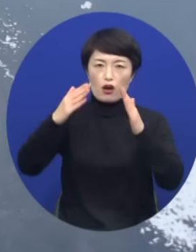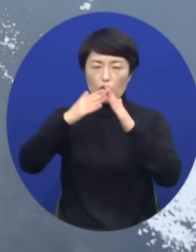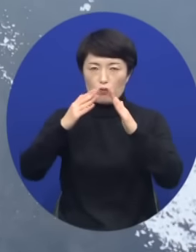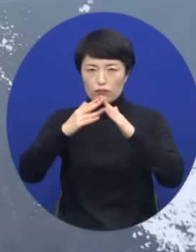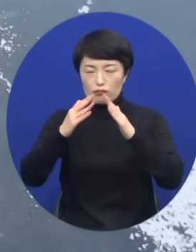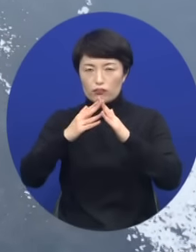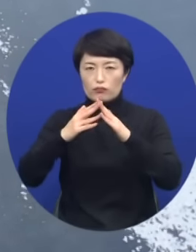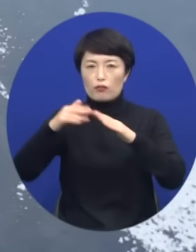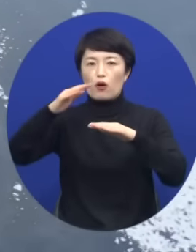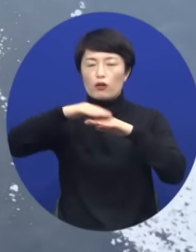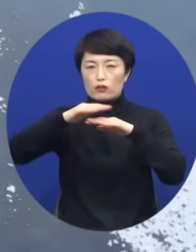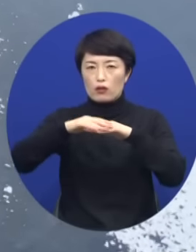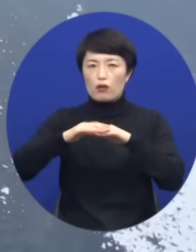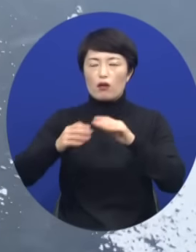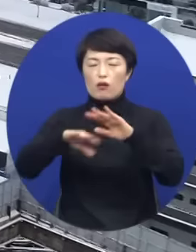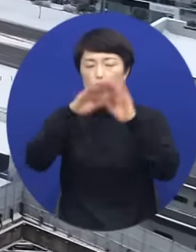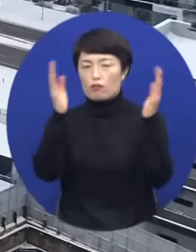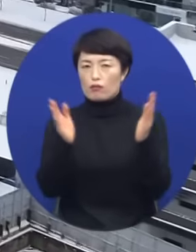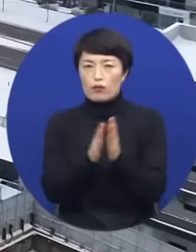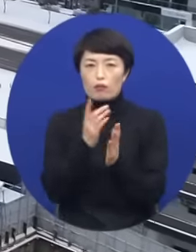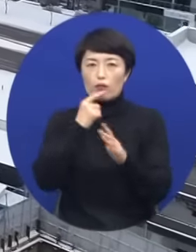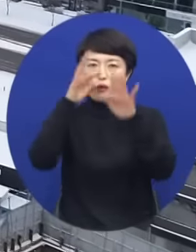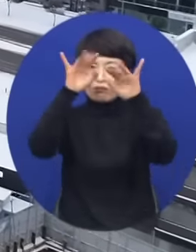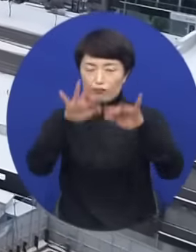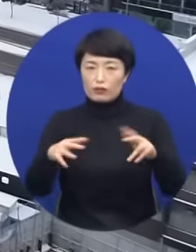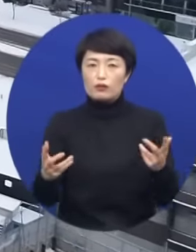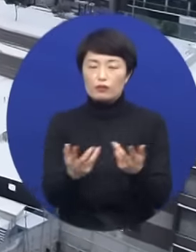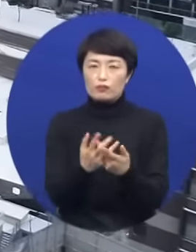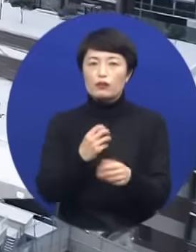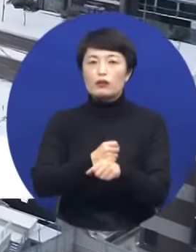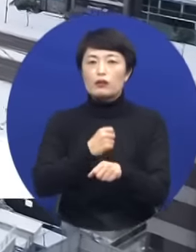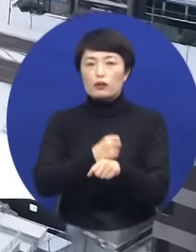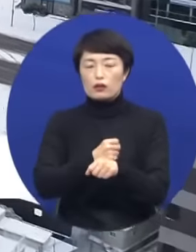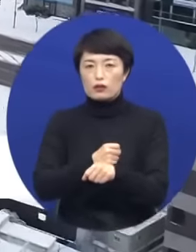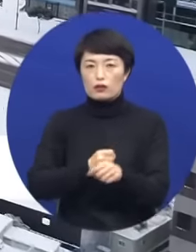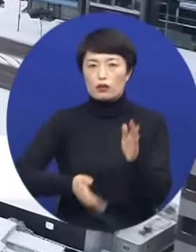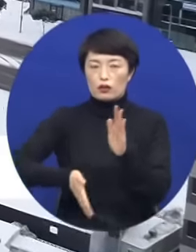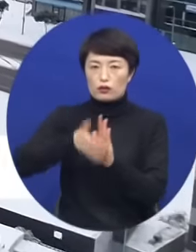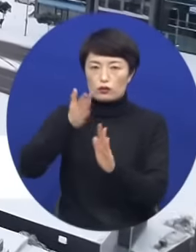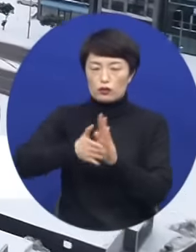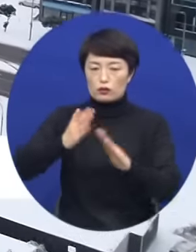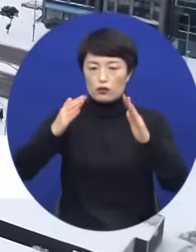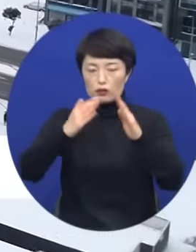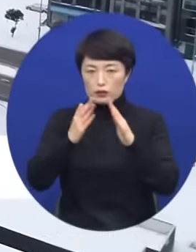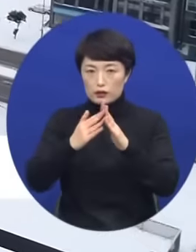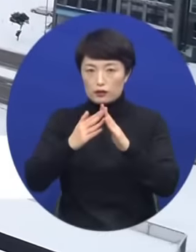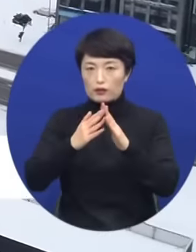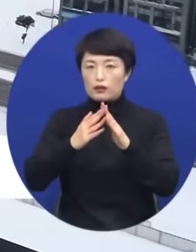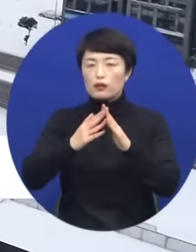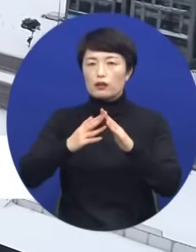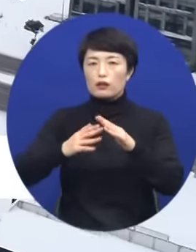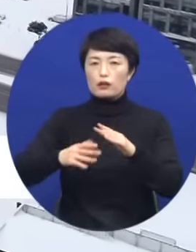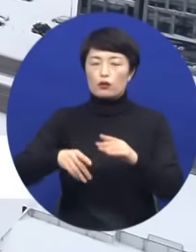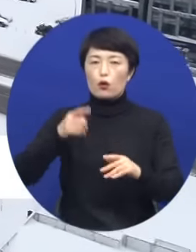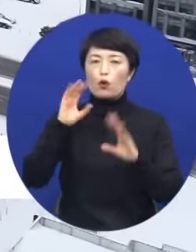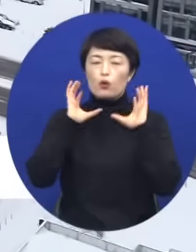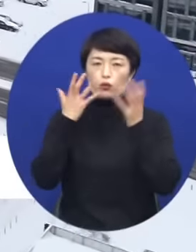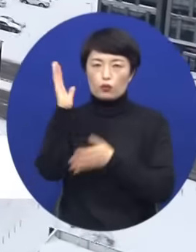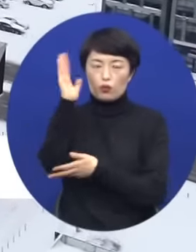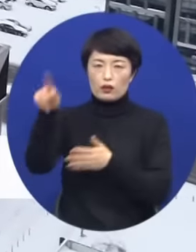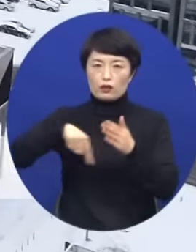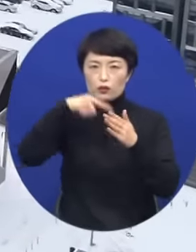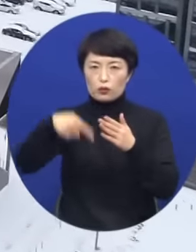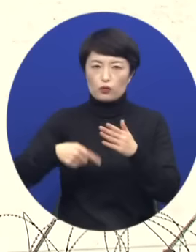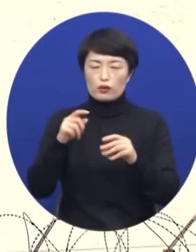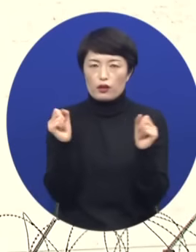온통 눈을 뒤집어 썼습니다. 도심 지역 주택가도 동화 속 겨울마을처럼 은빛 세상으로